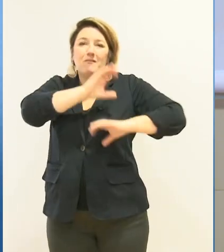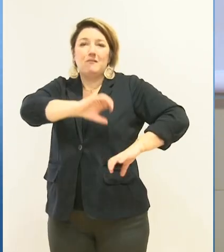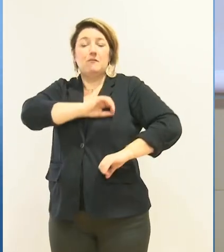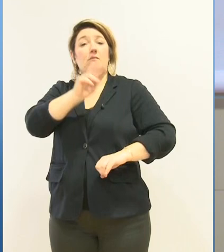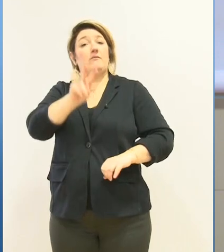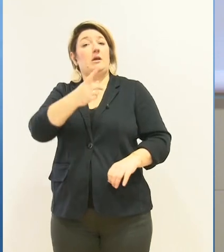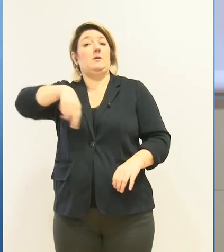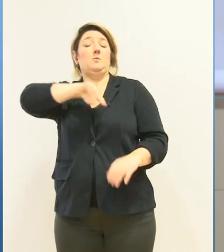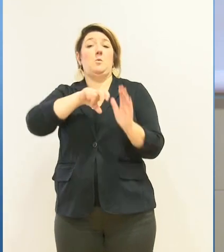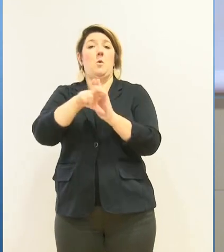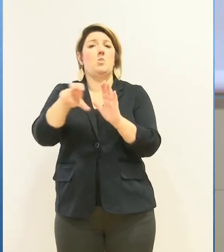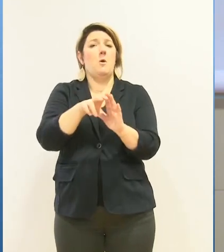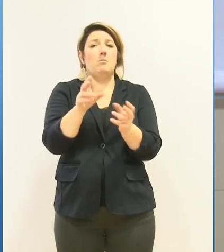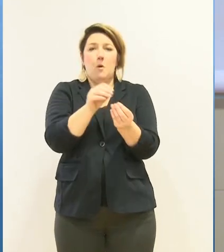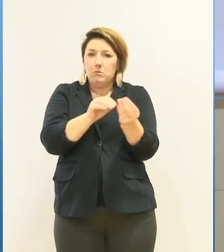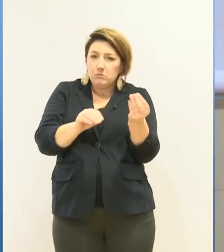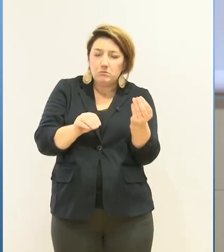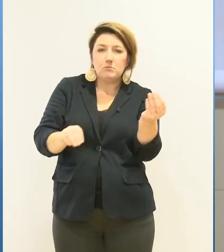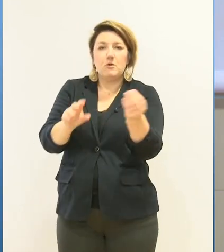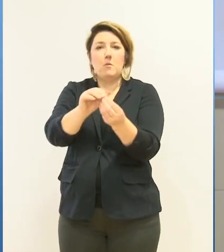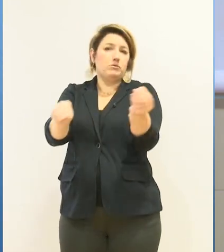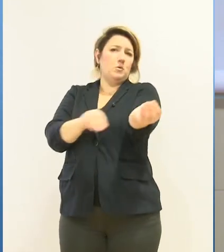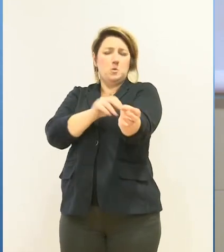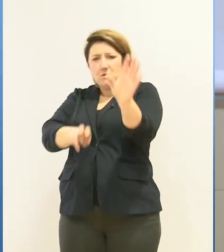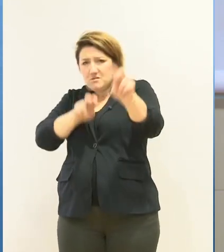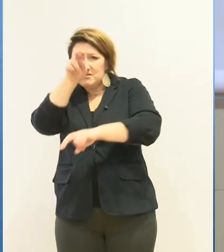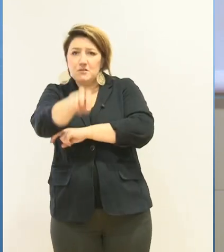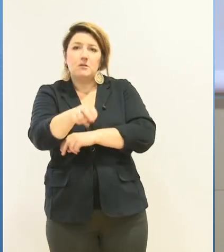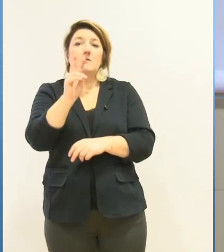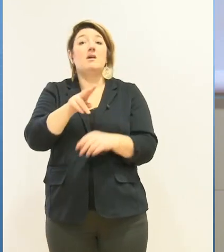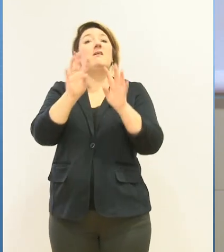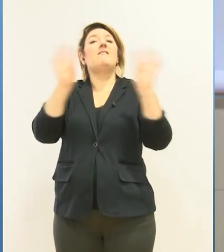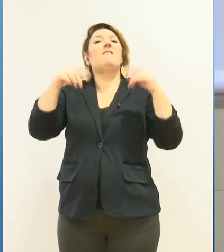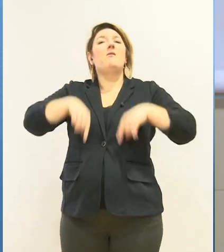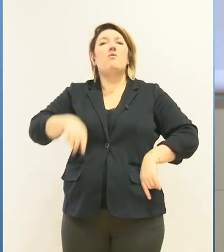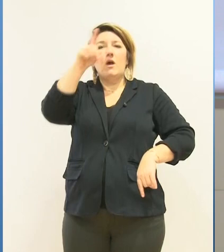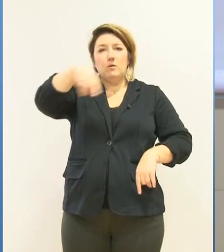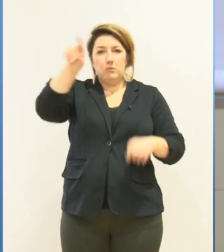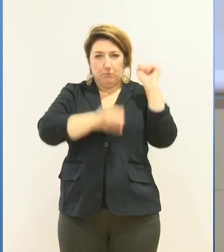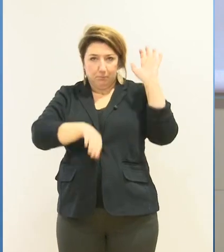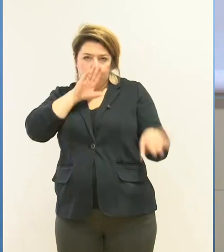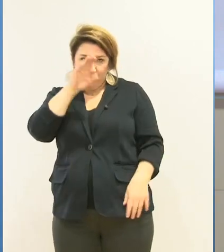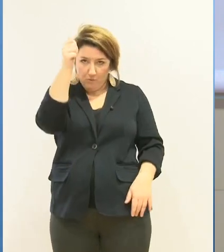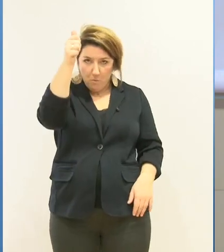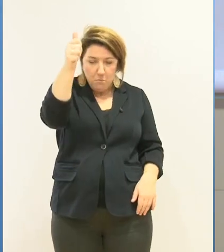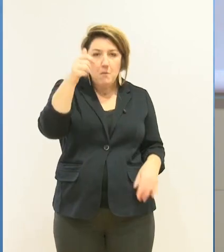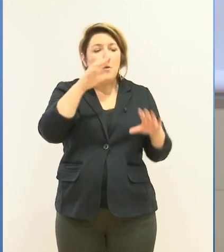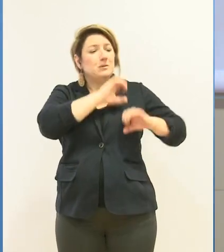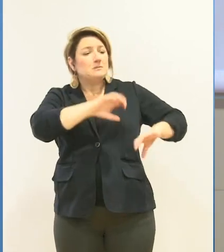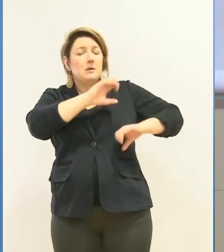avant même d'être envoyé au tapis par les gouvernements repliés sur eux mêmes et ceux qui cassent une expérimentation